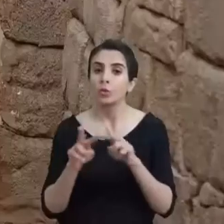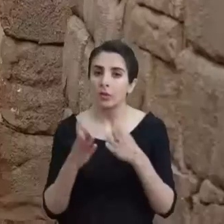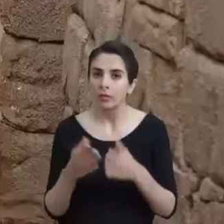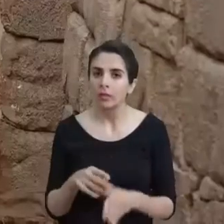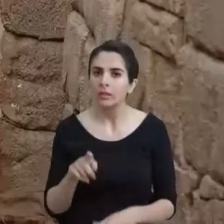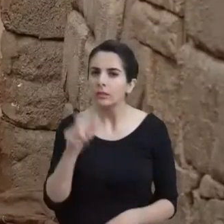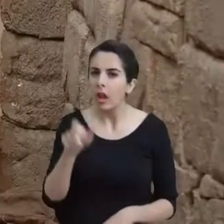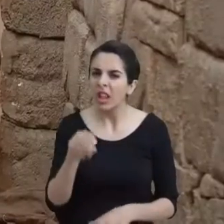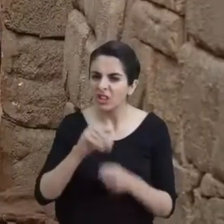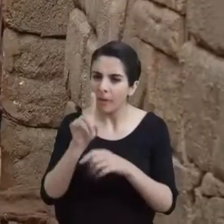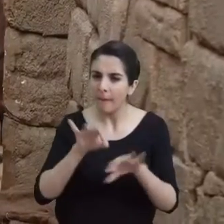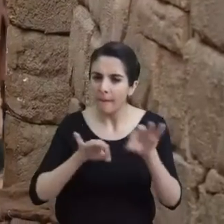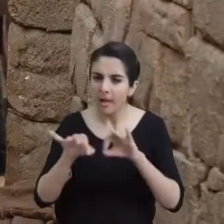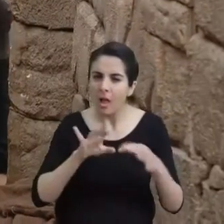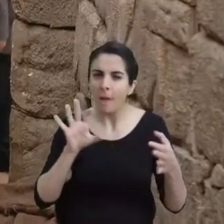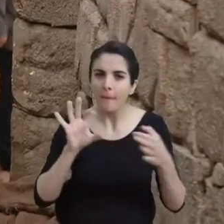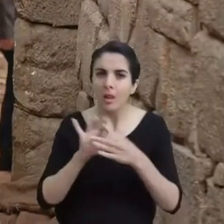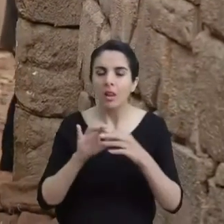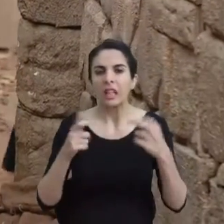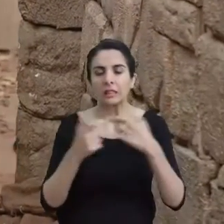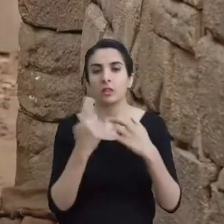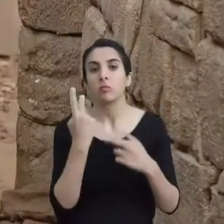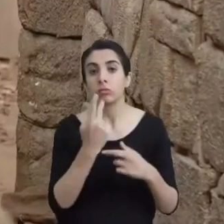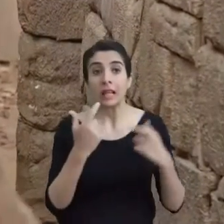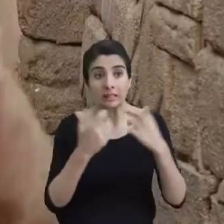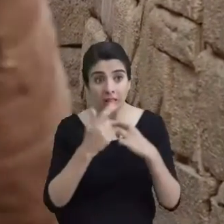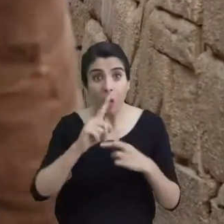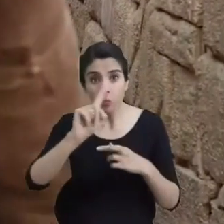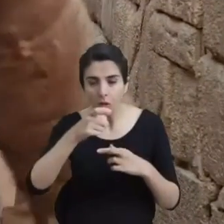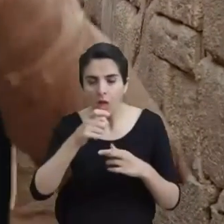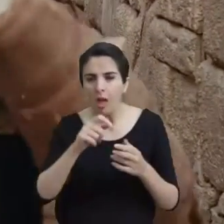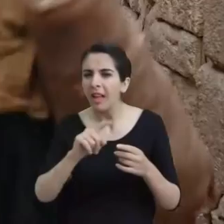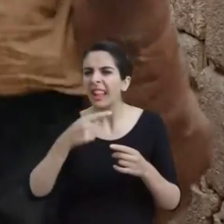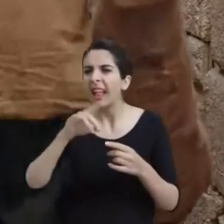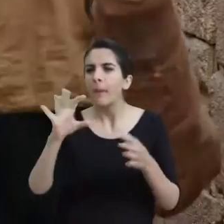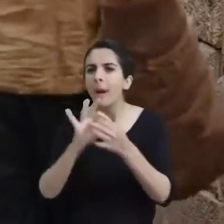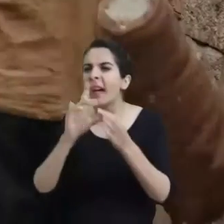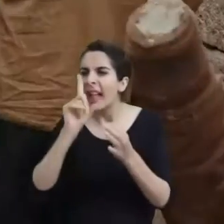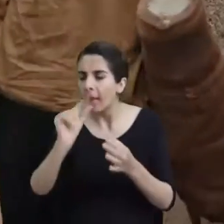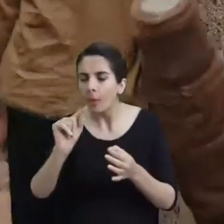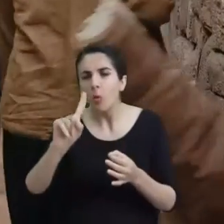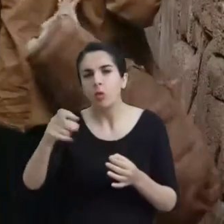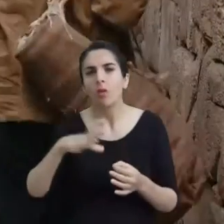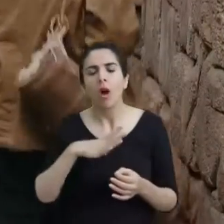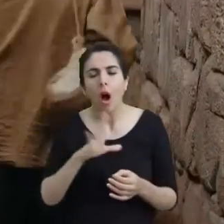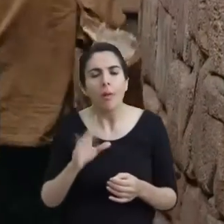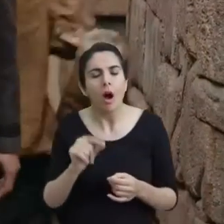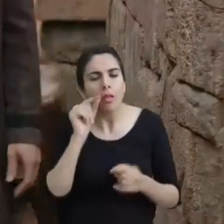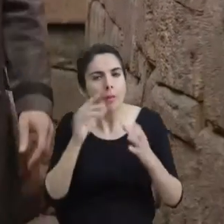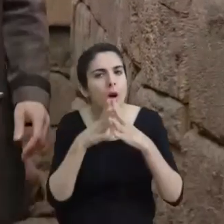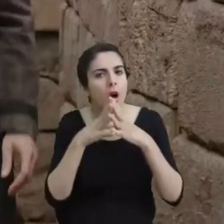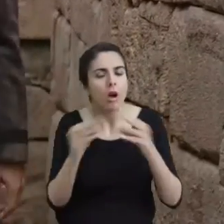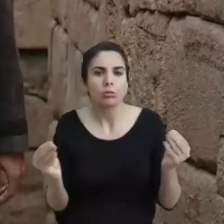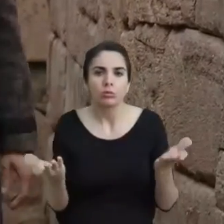Mustafa'm, sana kurulan kumpasın kilit adamı Müşir Rıza. Onu bulursak ardına ulaşırız. Lakin yer yarıldı, içine girdi